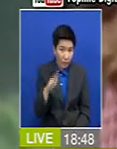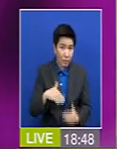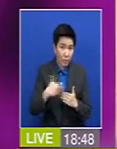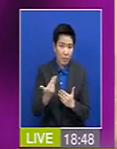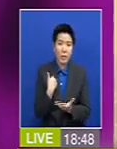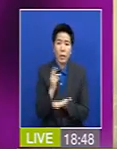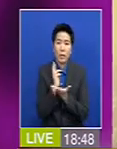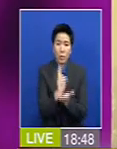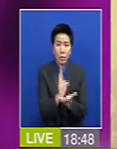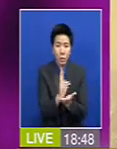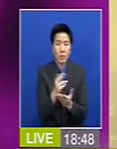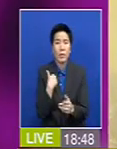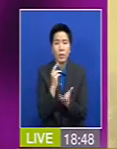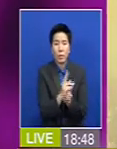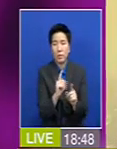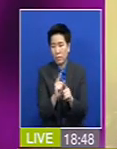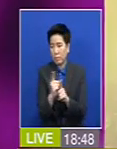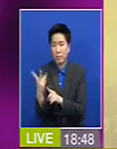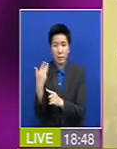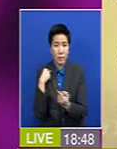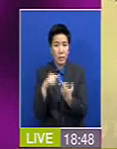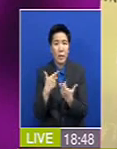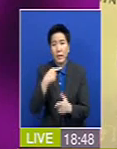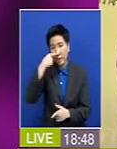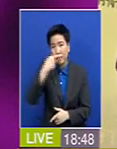ได้รับรางวัลการแต่งเพลงมาหลายรางวัลค่ะอย่างรางวัล